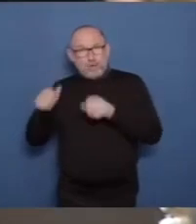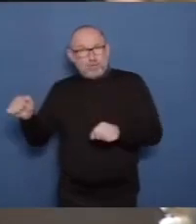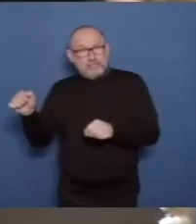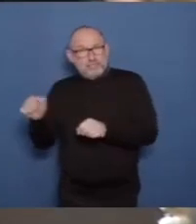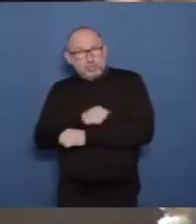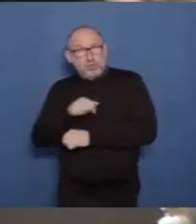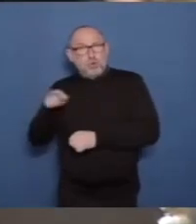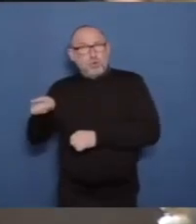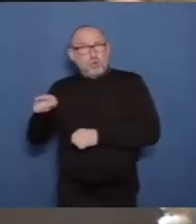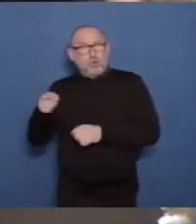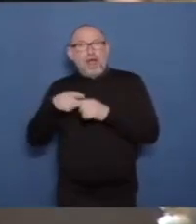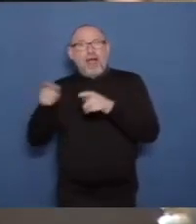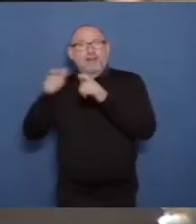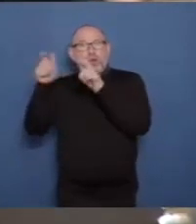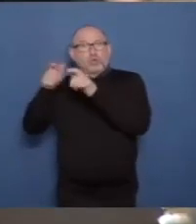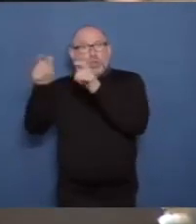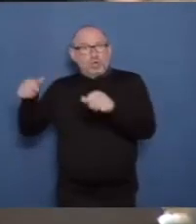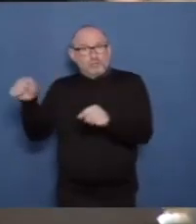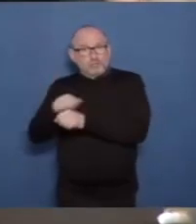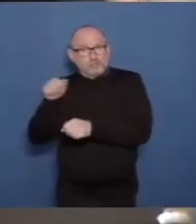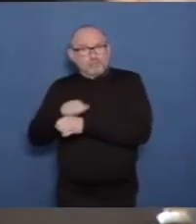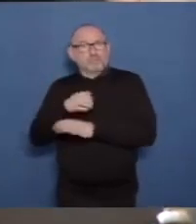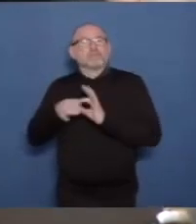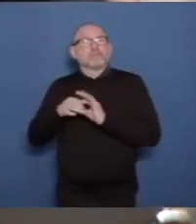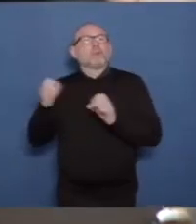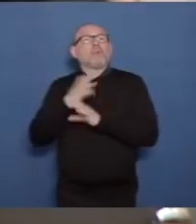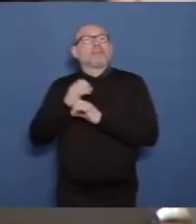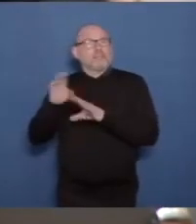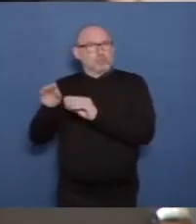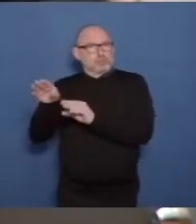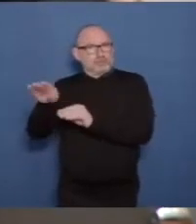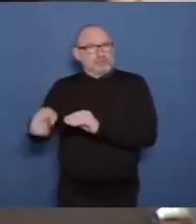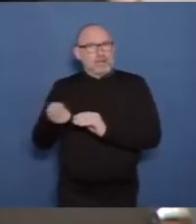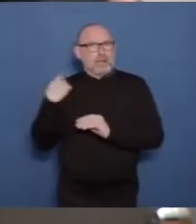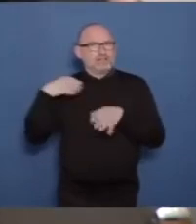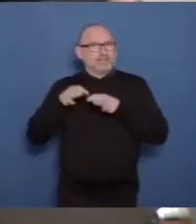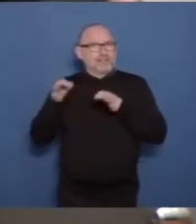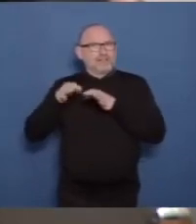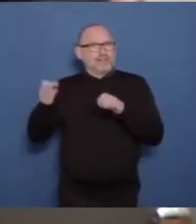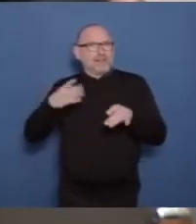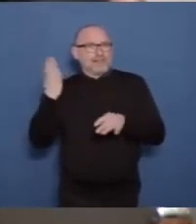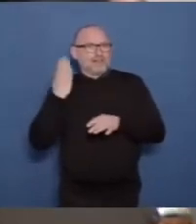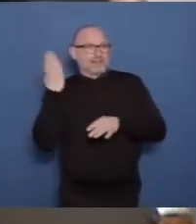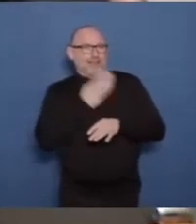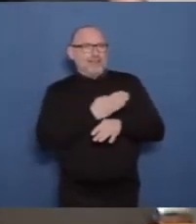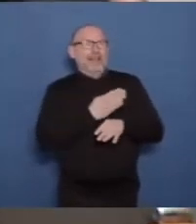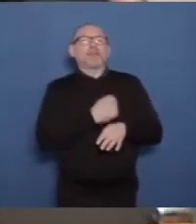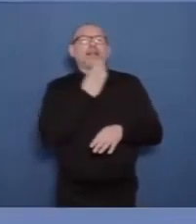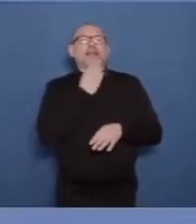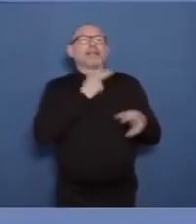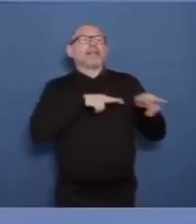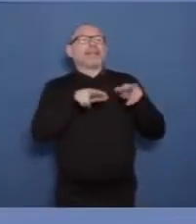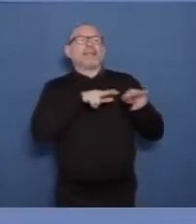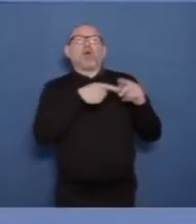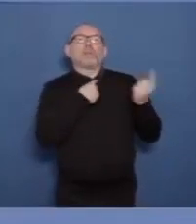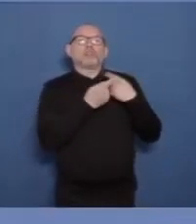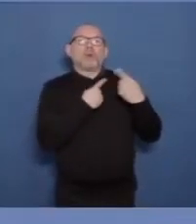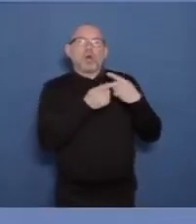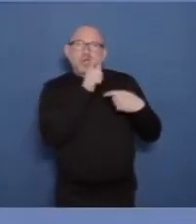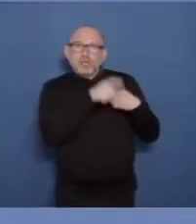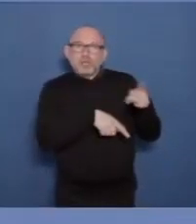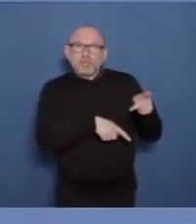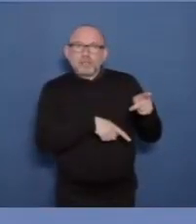anderer Häuser, die von Medien genutzt wurden, in den letzten Tagen direkt mit der israelischen Regierung besprochen?